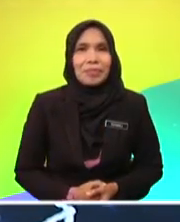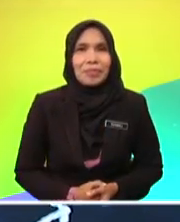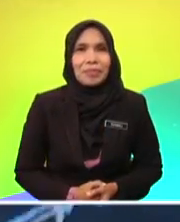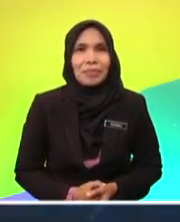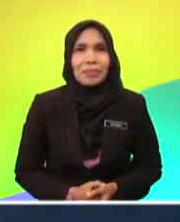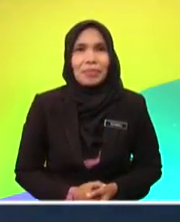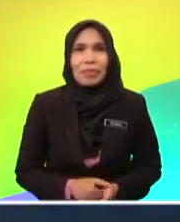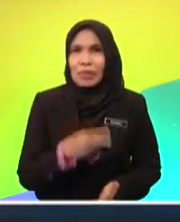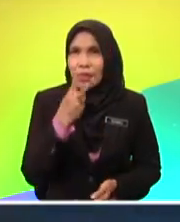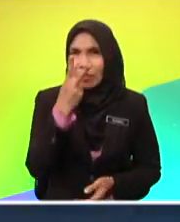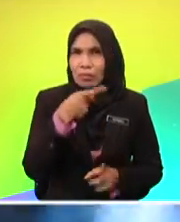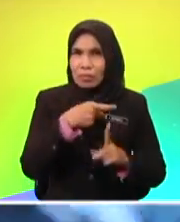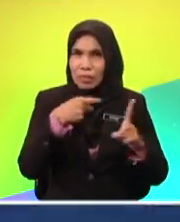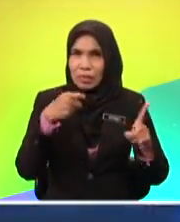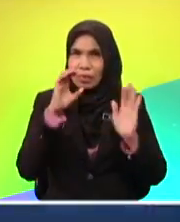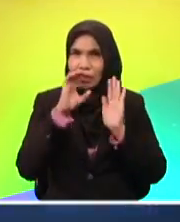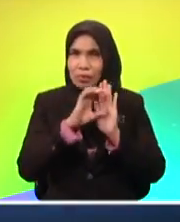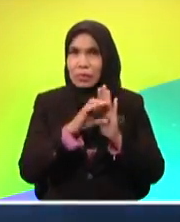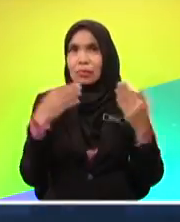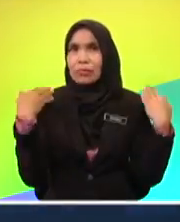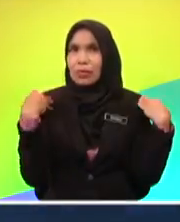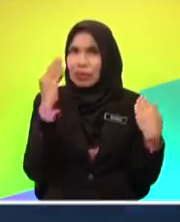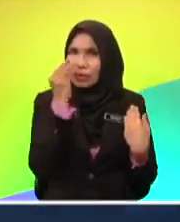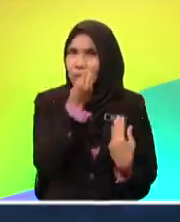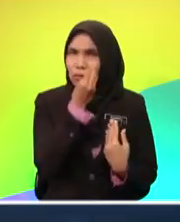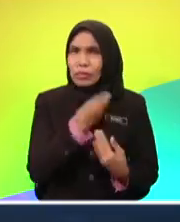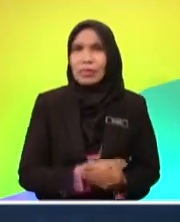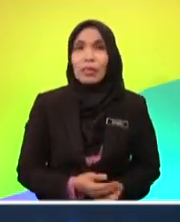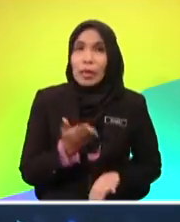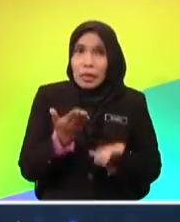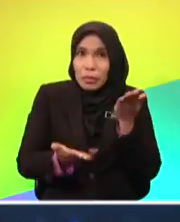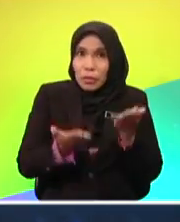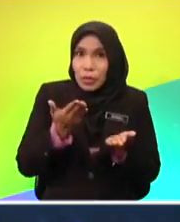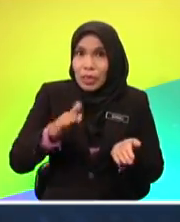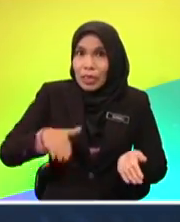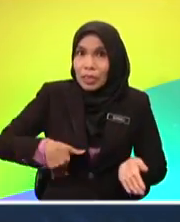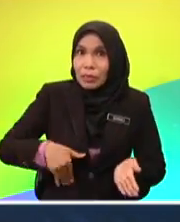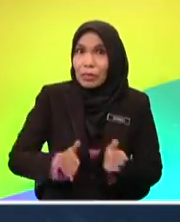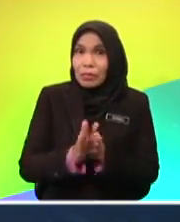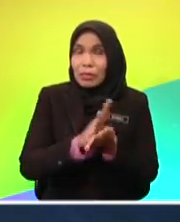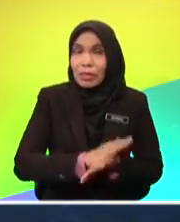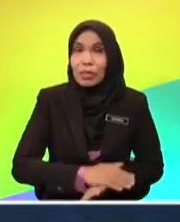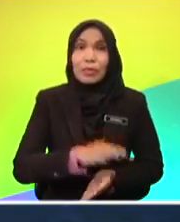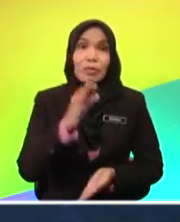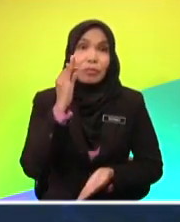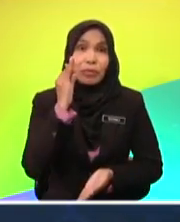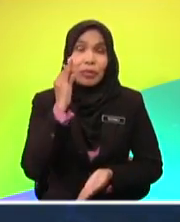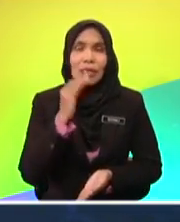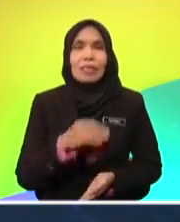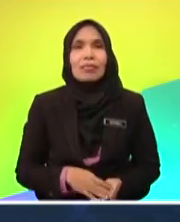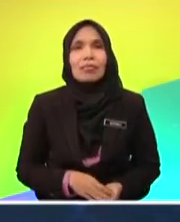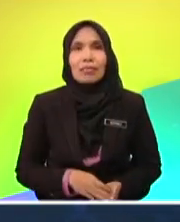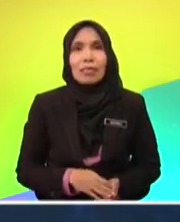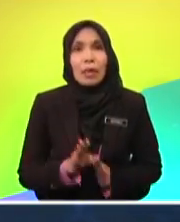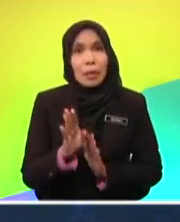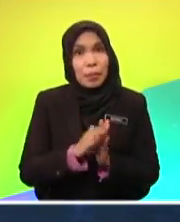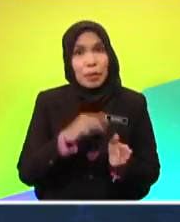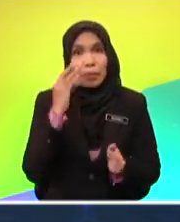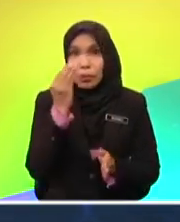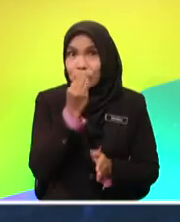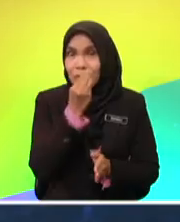gambarnya ada bunga. Ada. Mungkin sebelum jadi buah, dia berbunga dulu. Betul. Ya, jadi, betul. Dah tentu-tentu